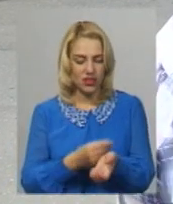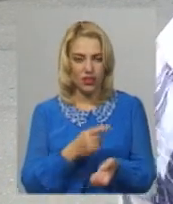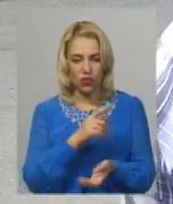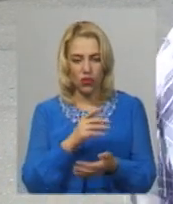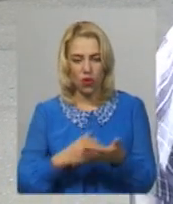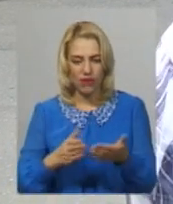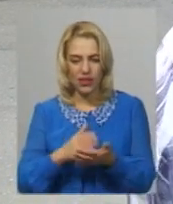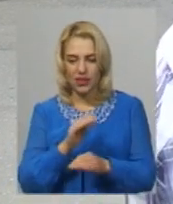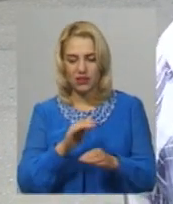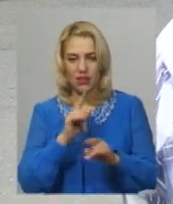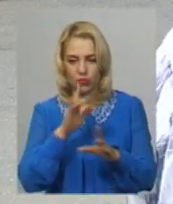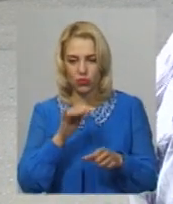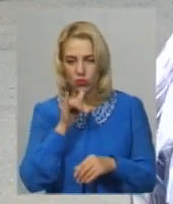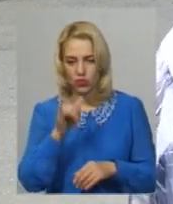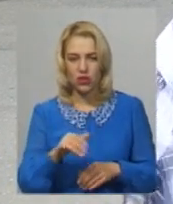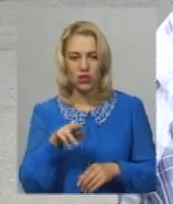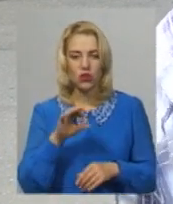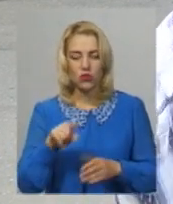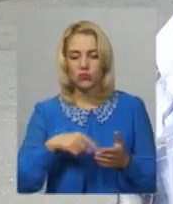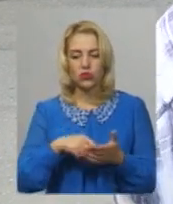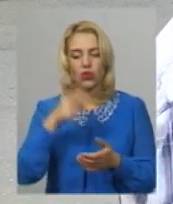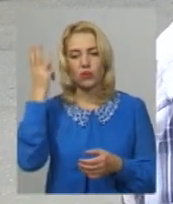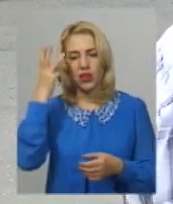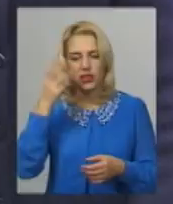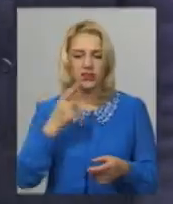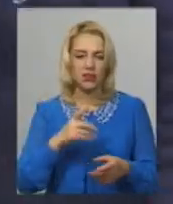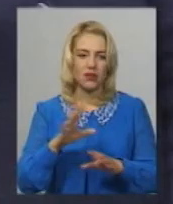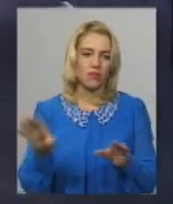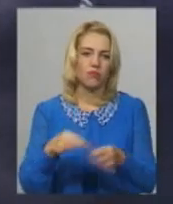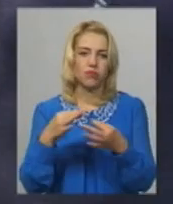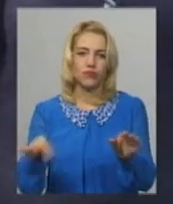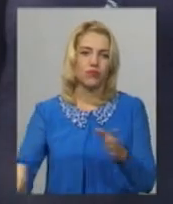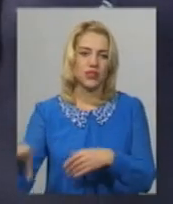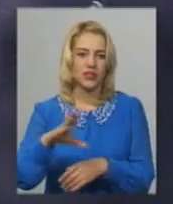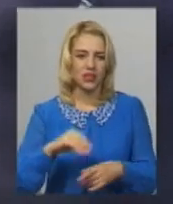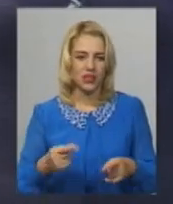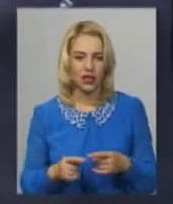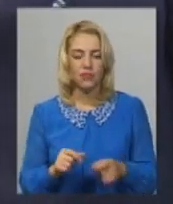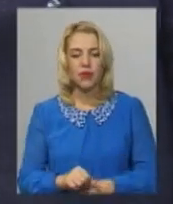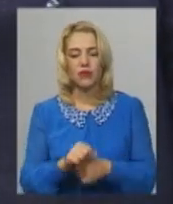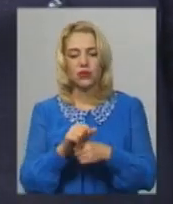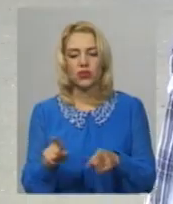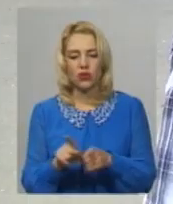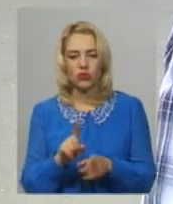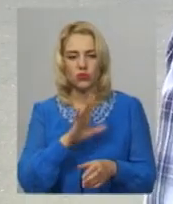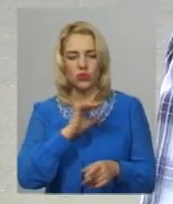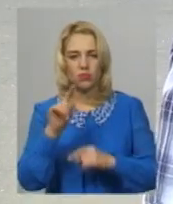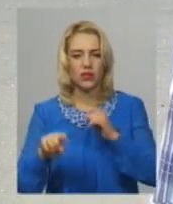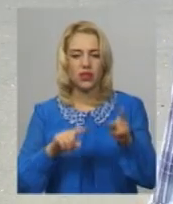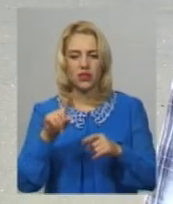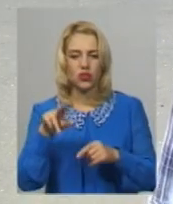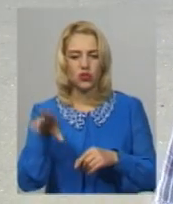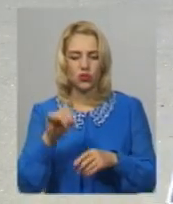допускати, то місто Хмельницький окремо не може сказати, що «а ми пустимо всіх». Мітингувальники також ставили додаткові питання щодо